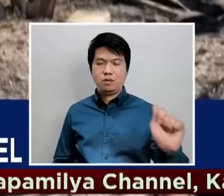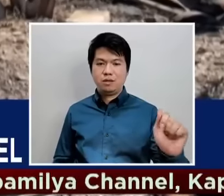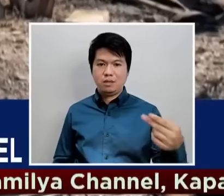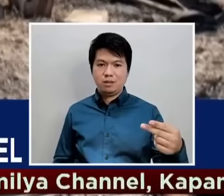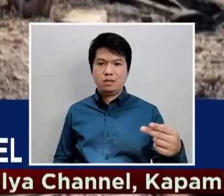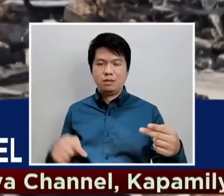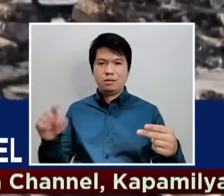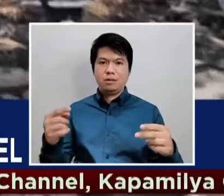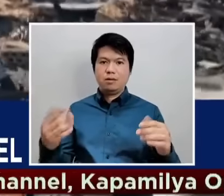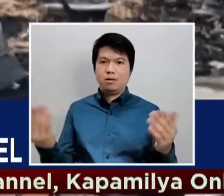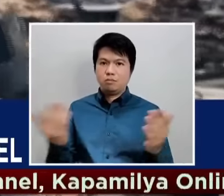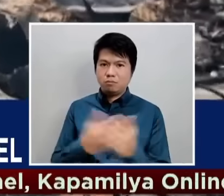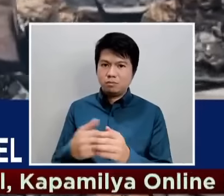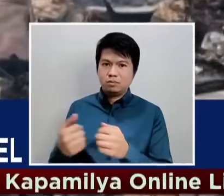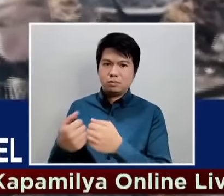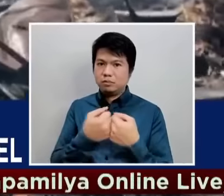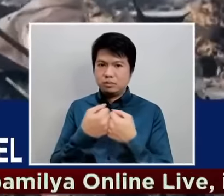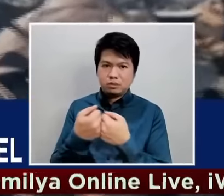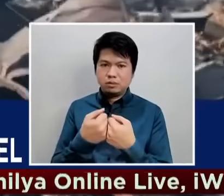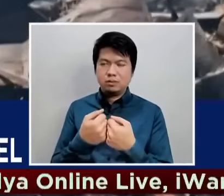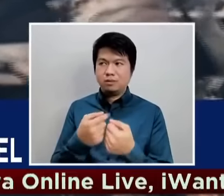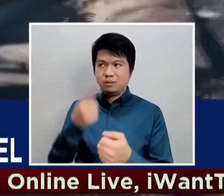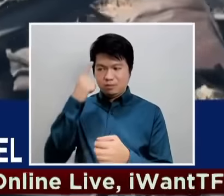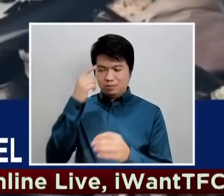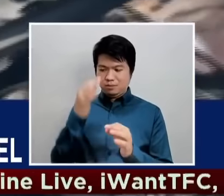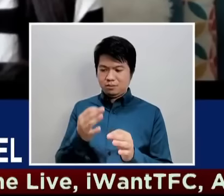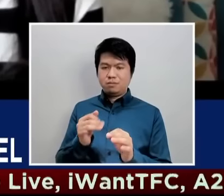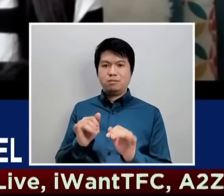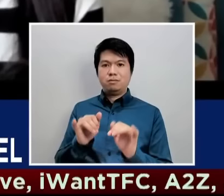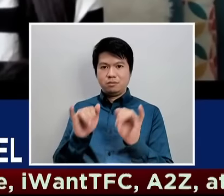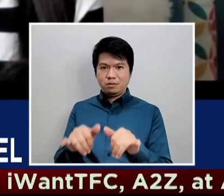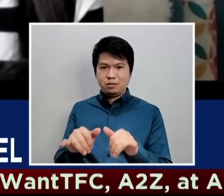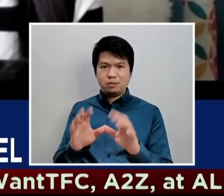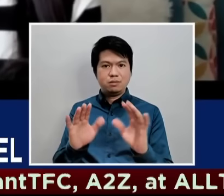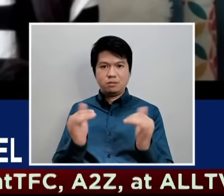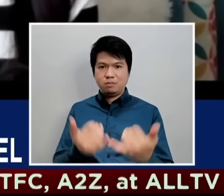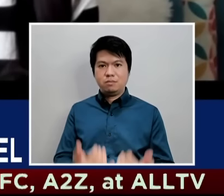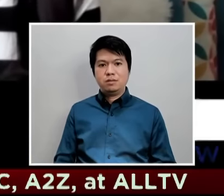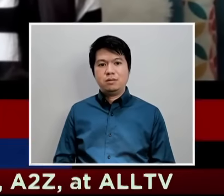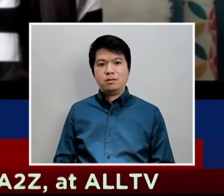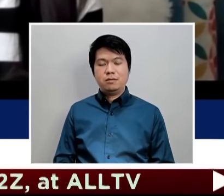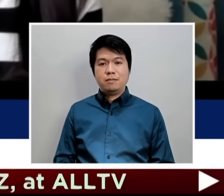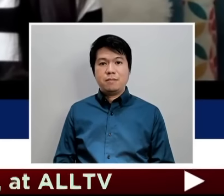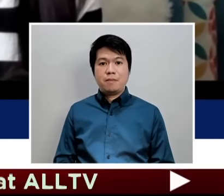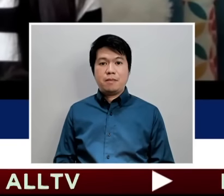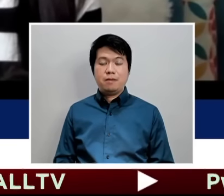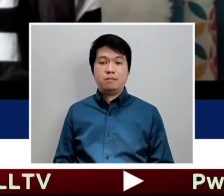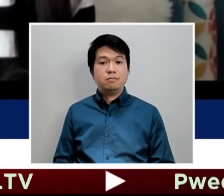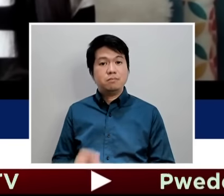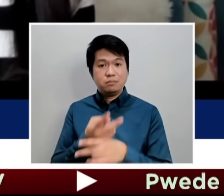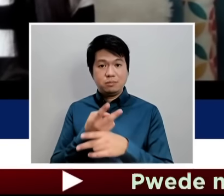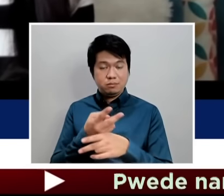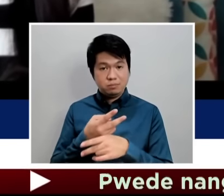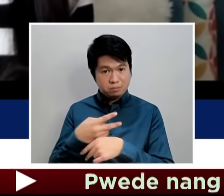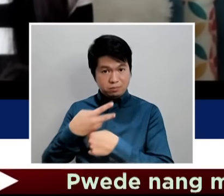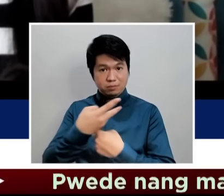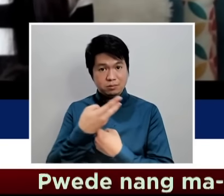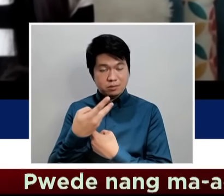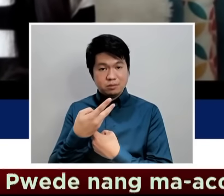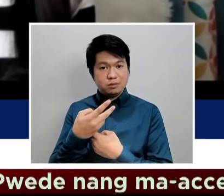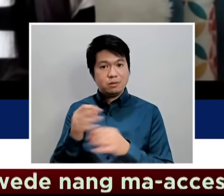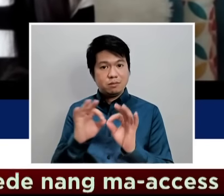sigalot, desidido pa rin siyang manatili sa employer. They treat me like a family. This is my family.